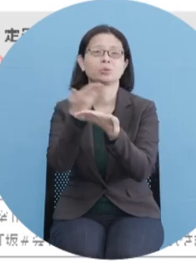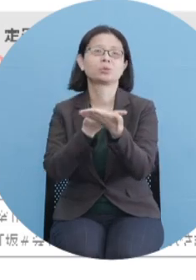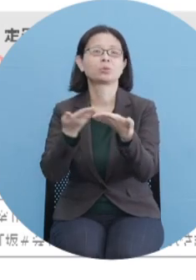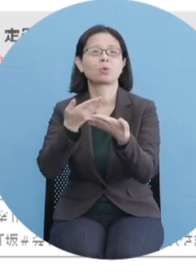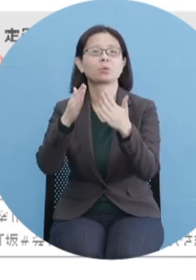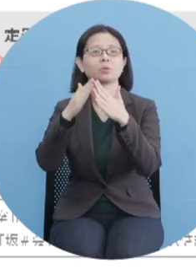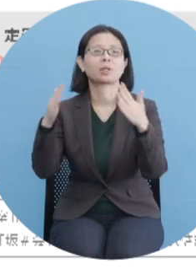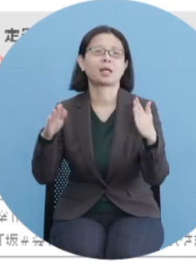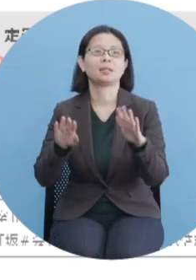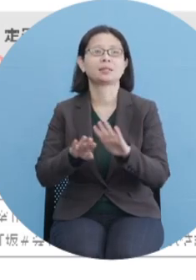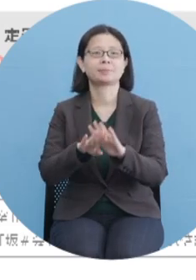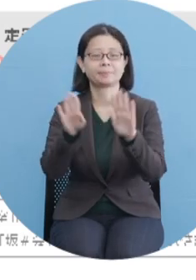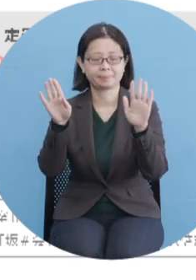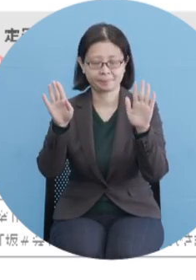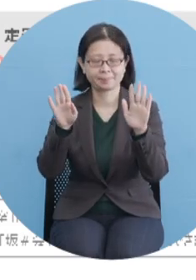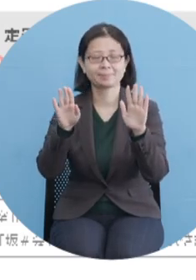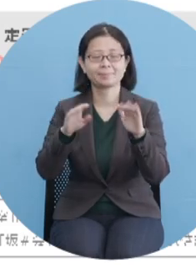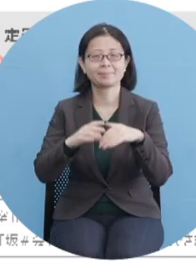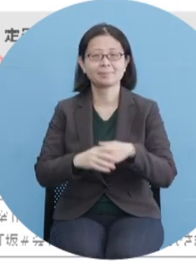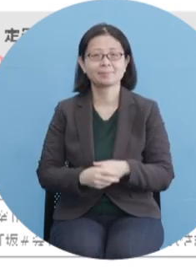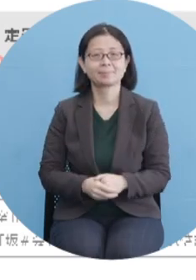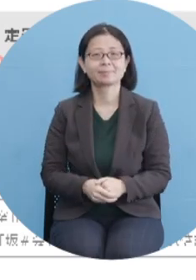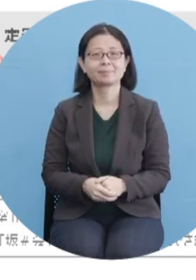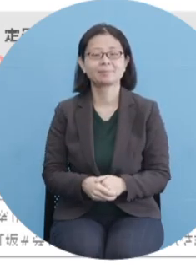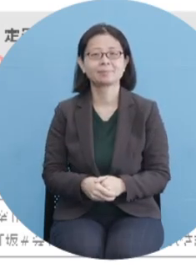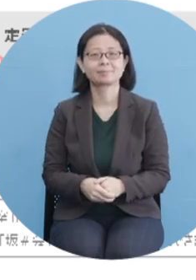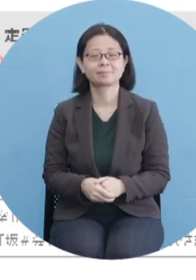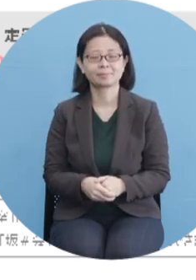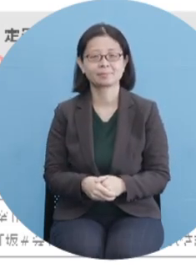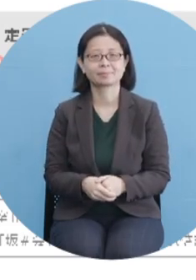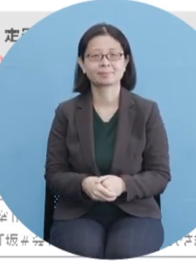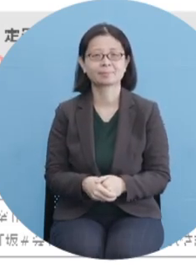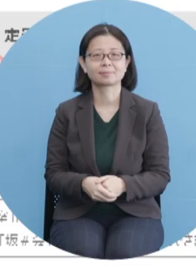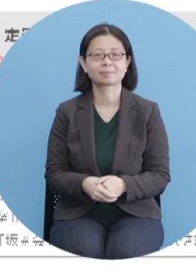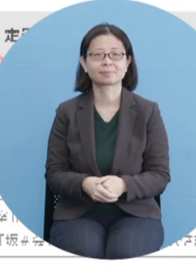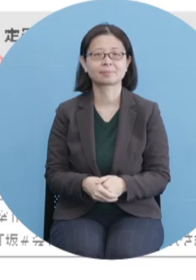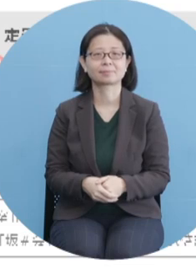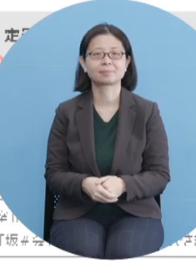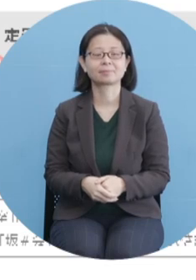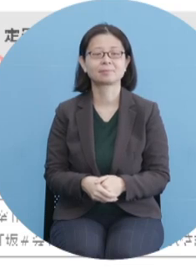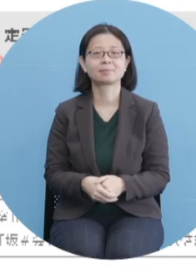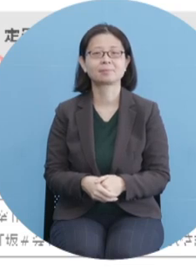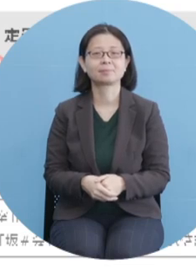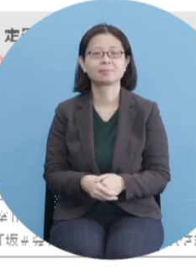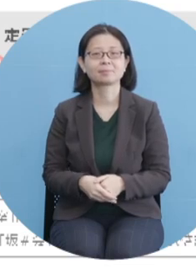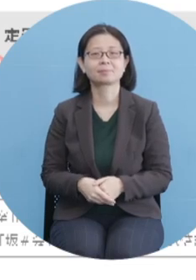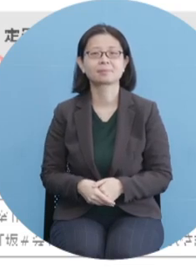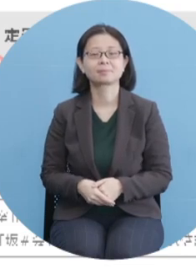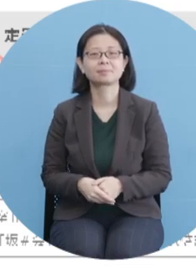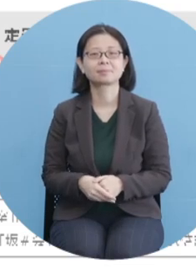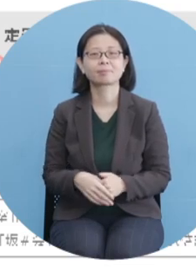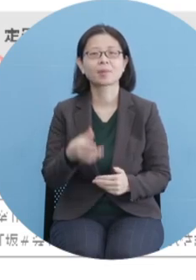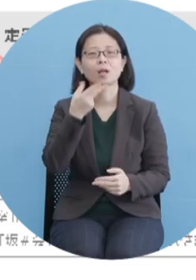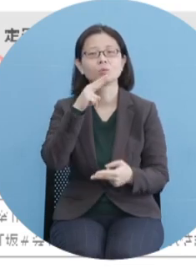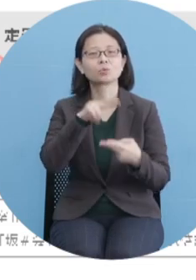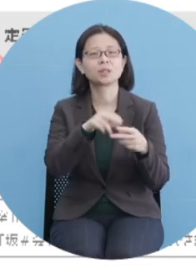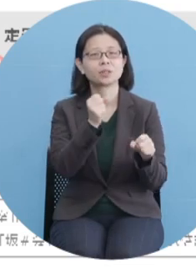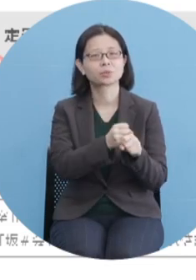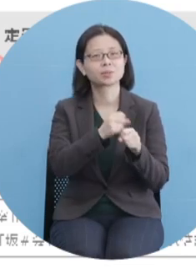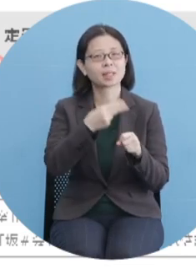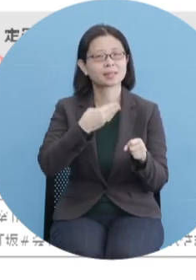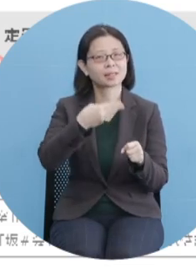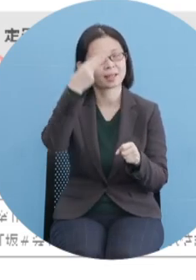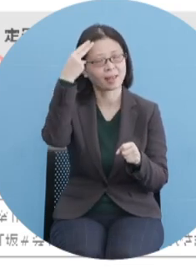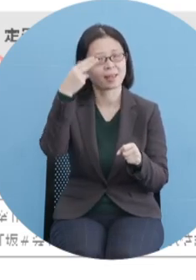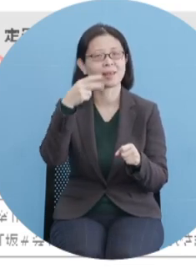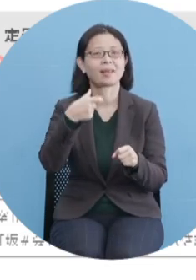ええ交流会をしたいという風に考えておりますえ福井の自